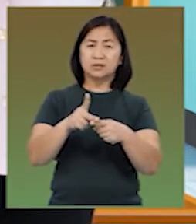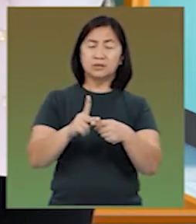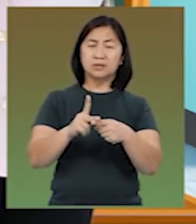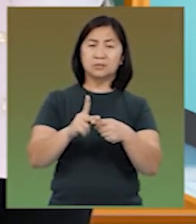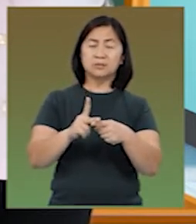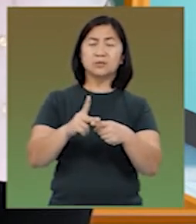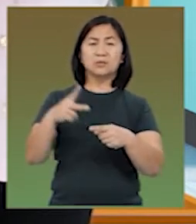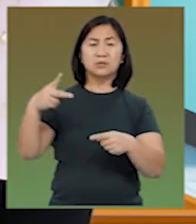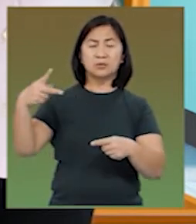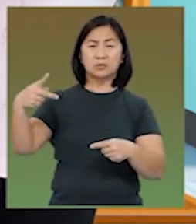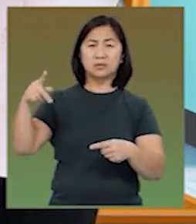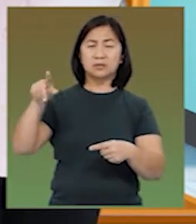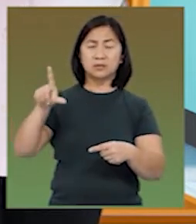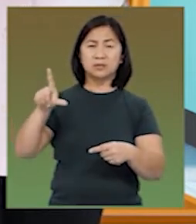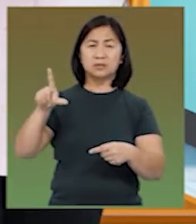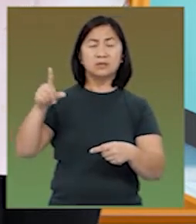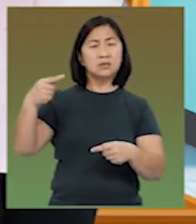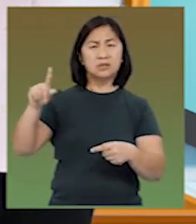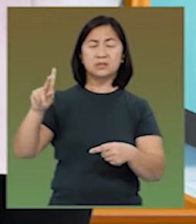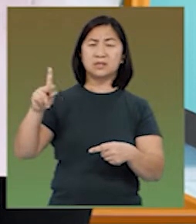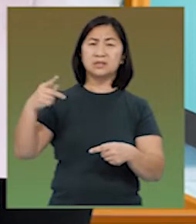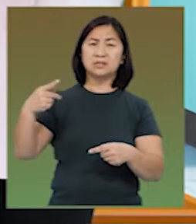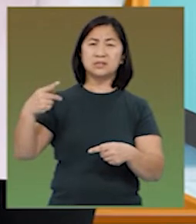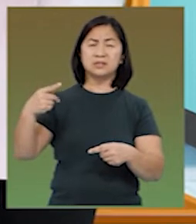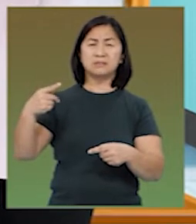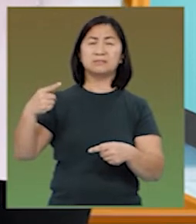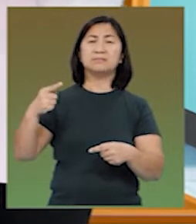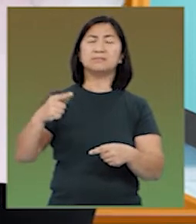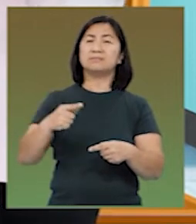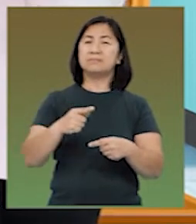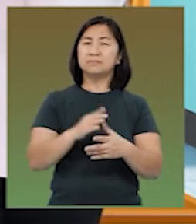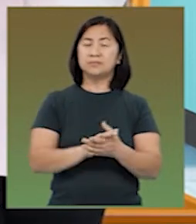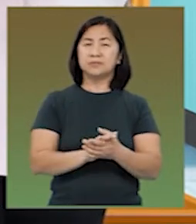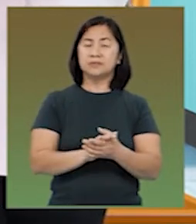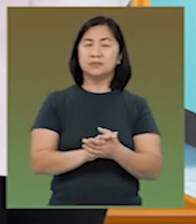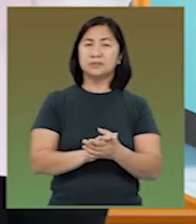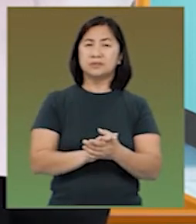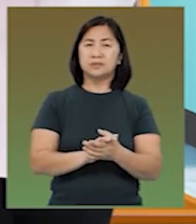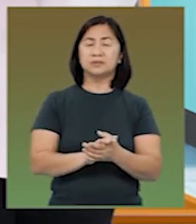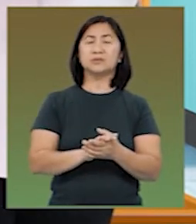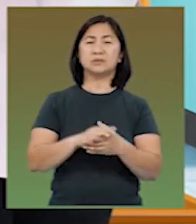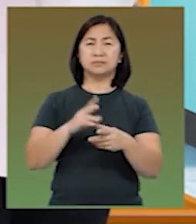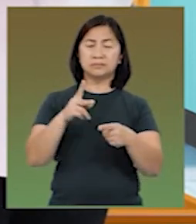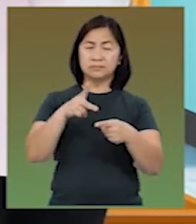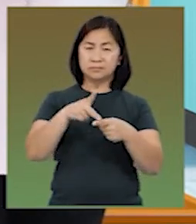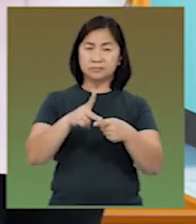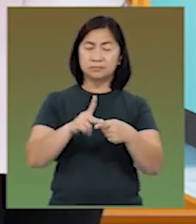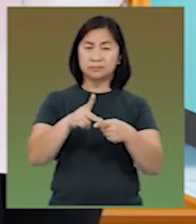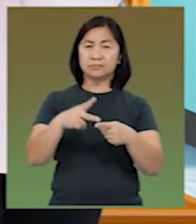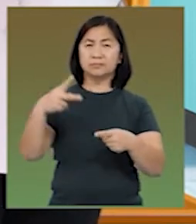kg kapag dinaglat at grams o dinaglat na g.